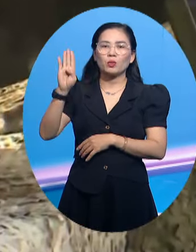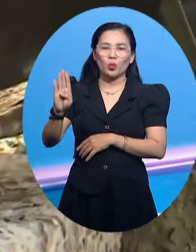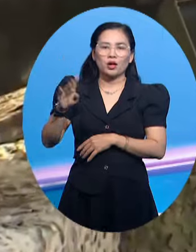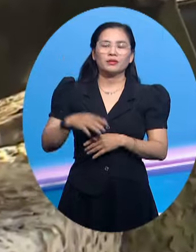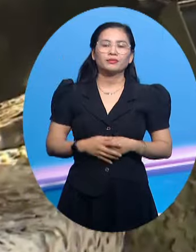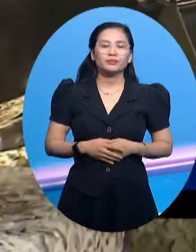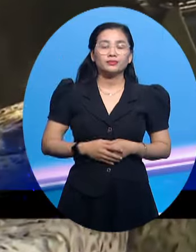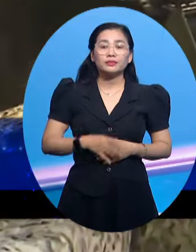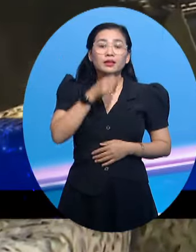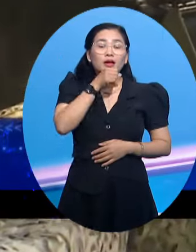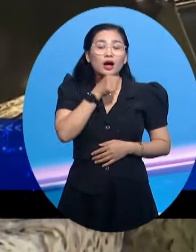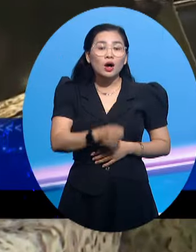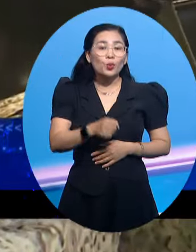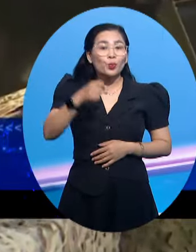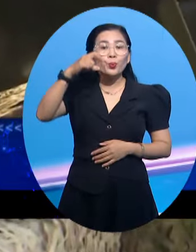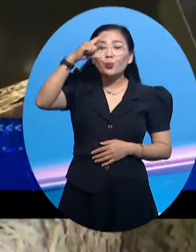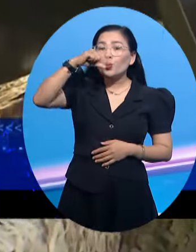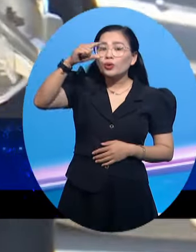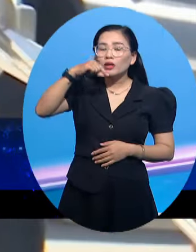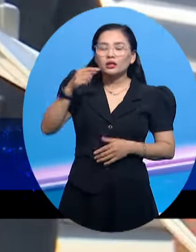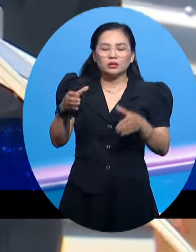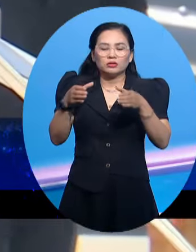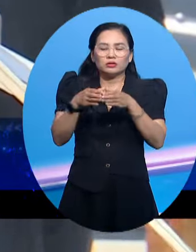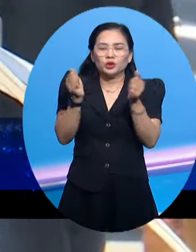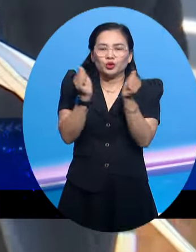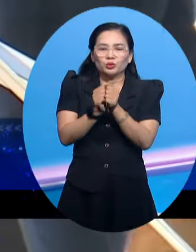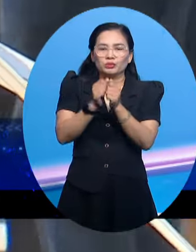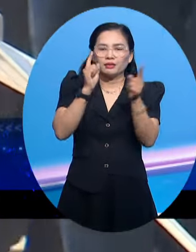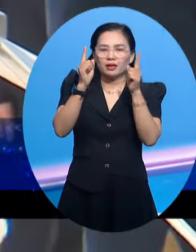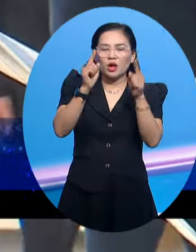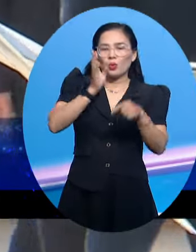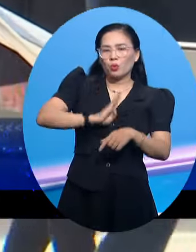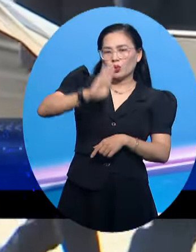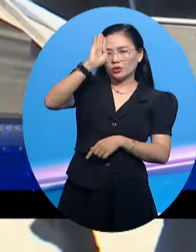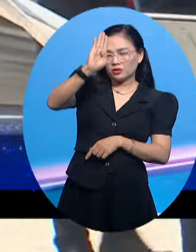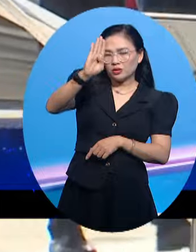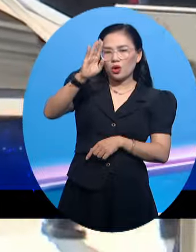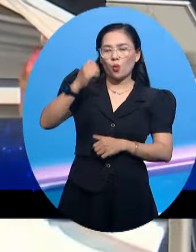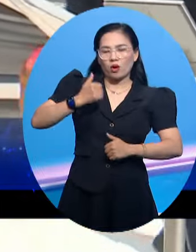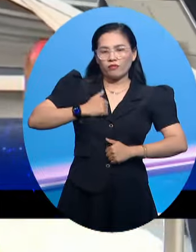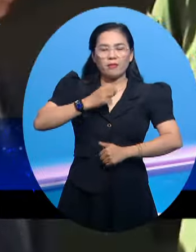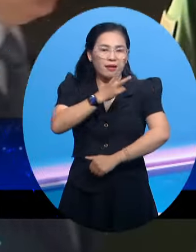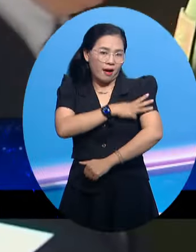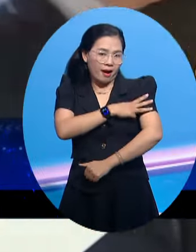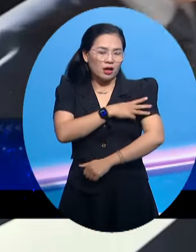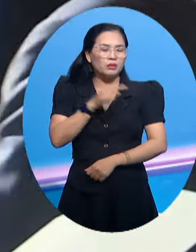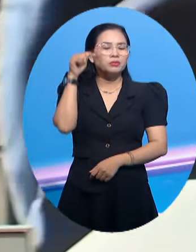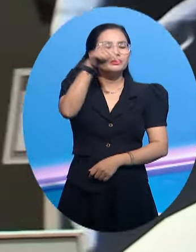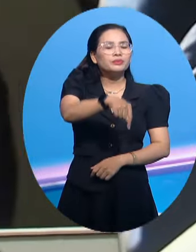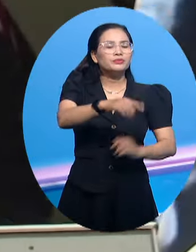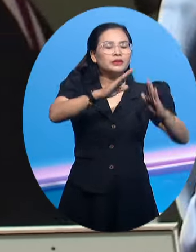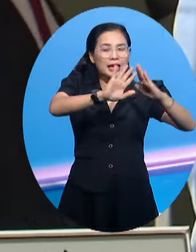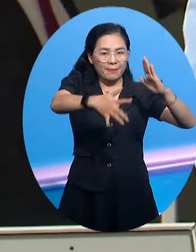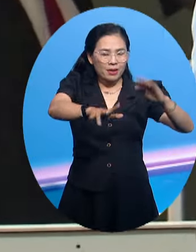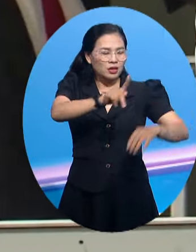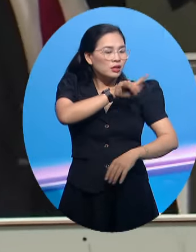PB ông Putin đi cùng với một số quann chức bao gồm bội trưởng Quốc phòng Nga Andre belov đã kiểm tra nhà máy và